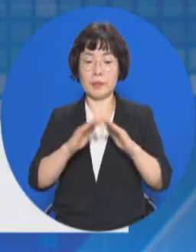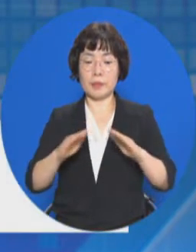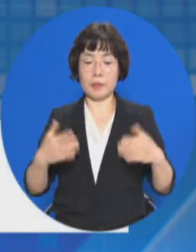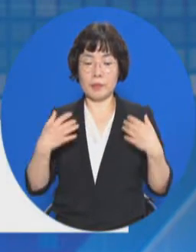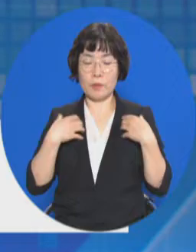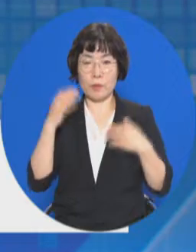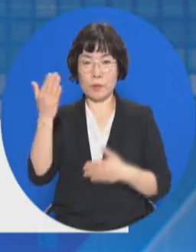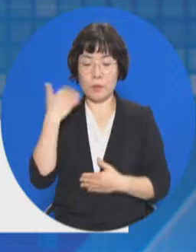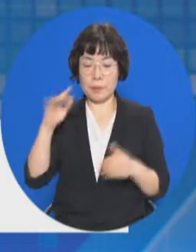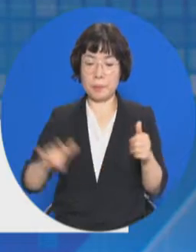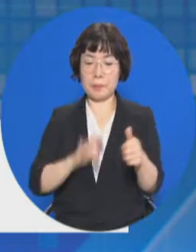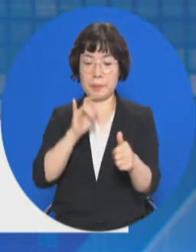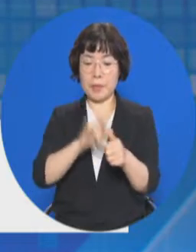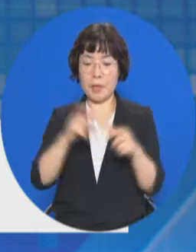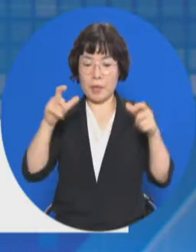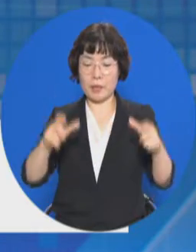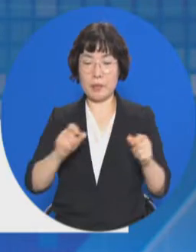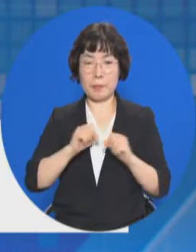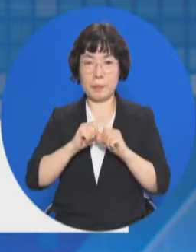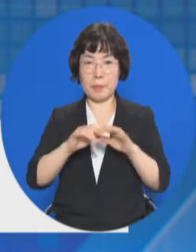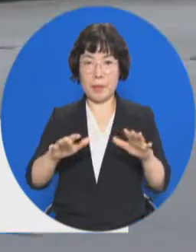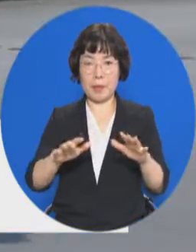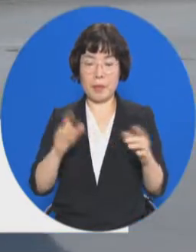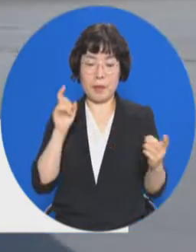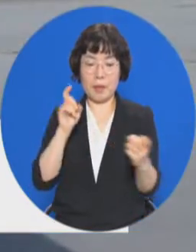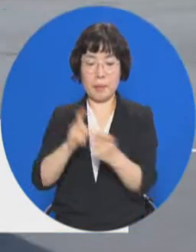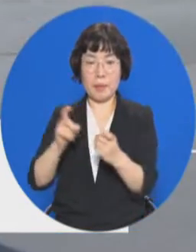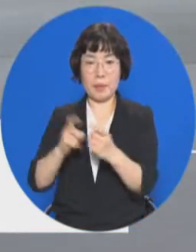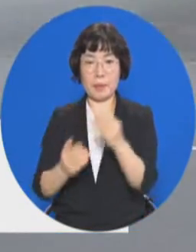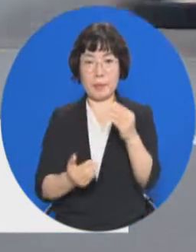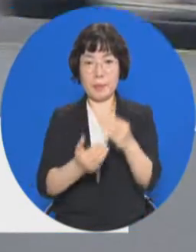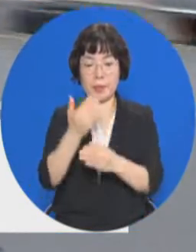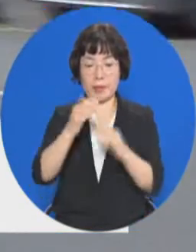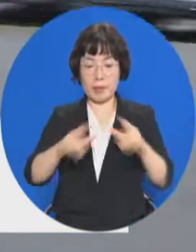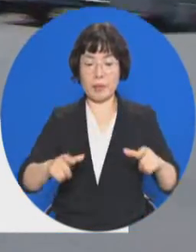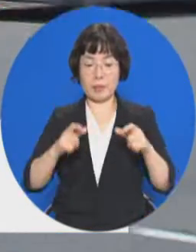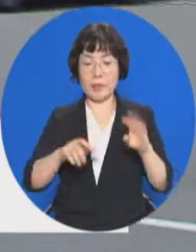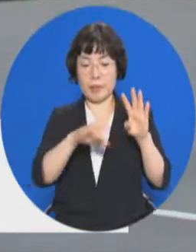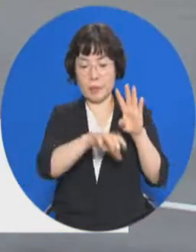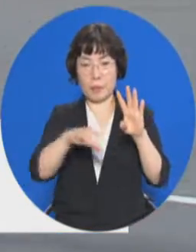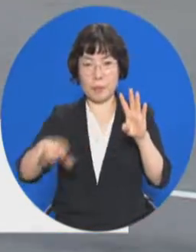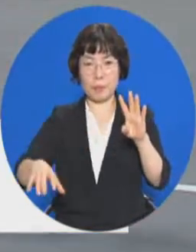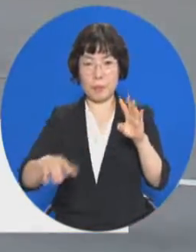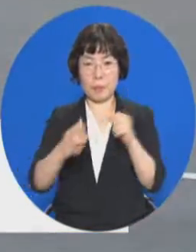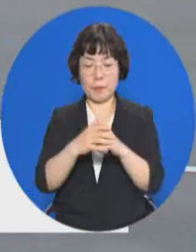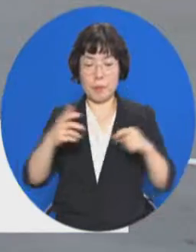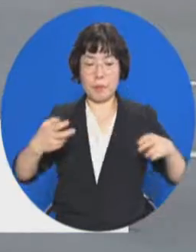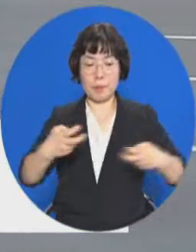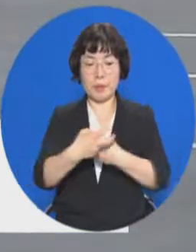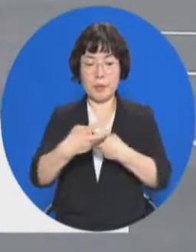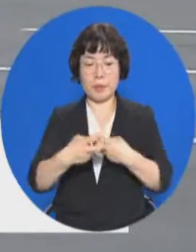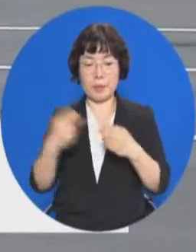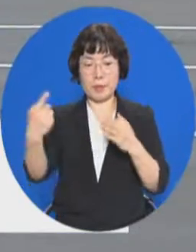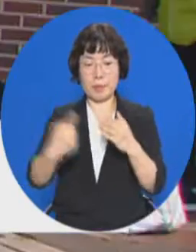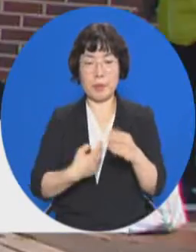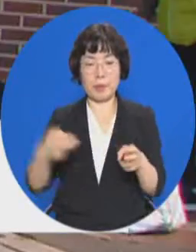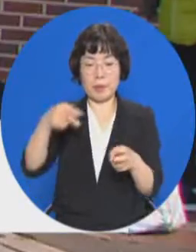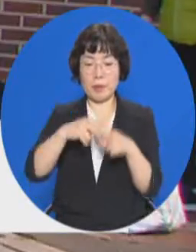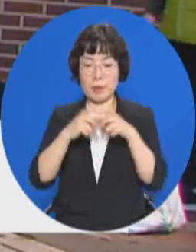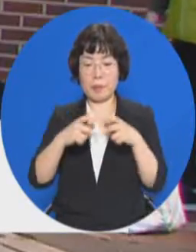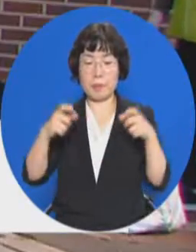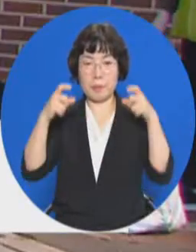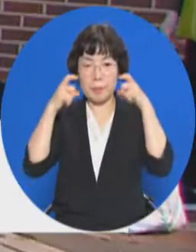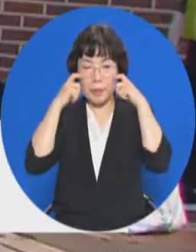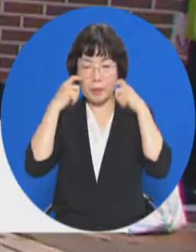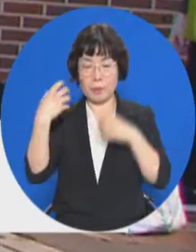전남도가 최근 코로나19 지역 감염 확진자와 접촉자가 발생한 도내 4개 시군 지역의 대중교통 이용 시 마스크